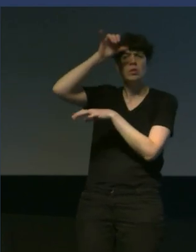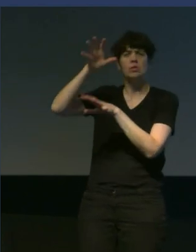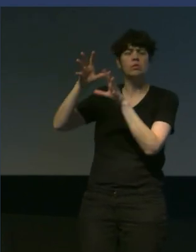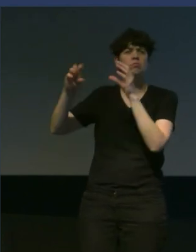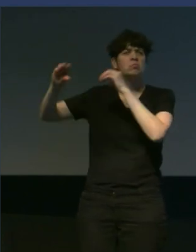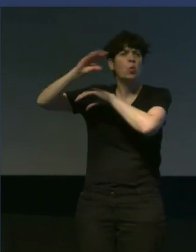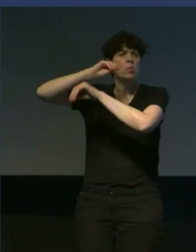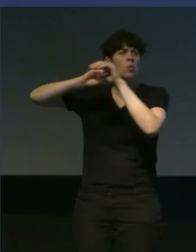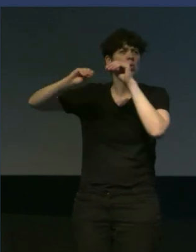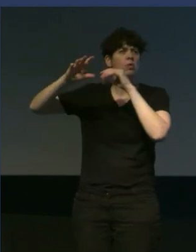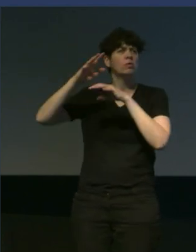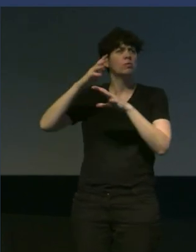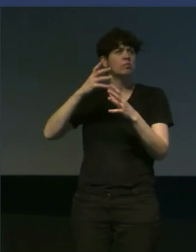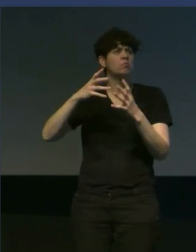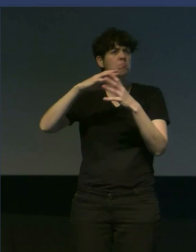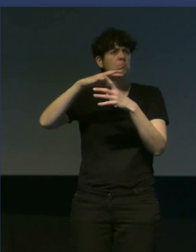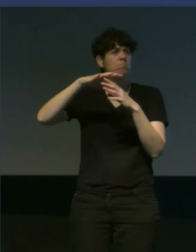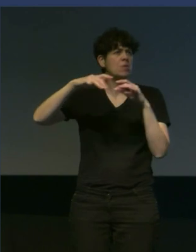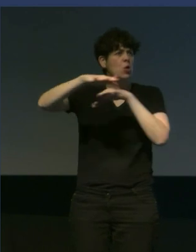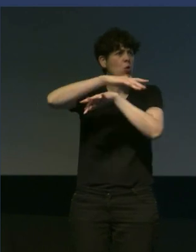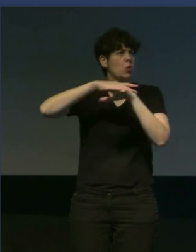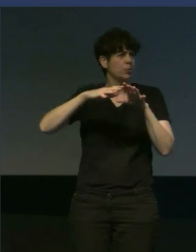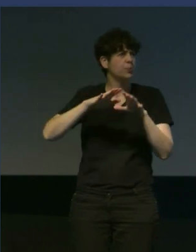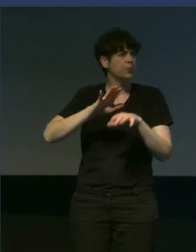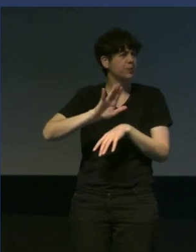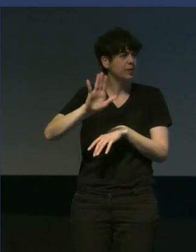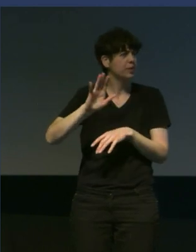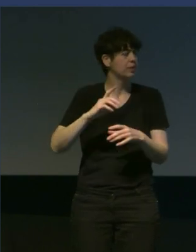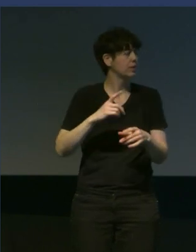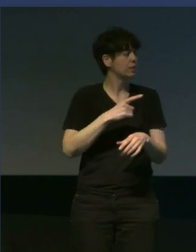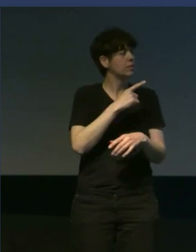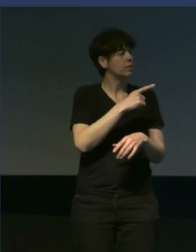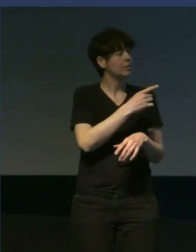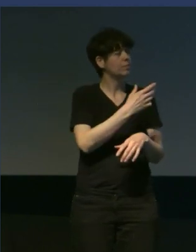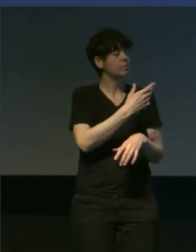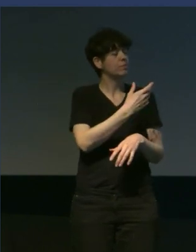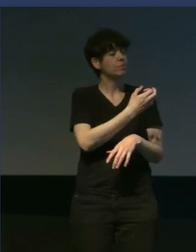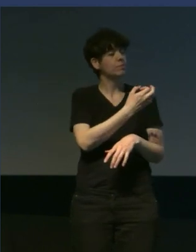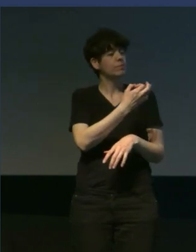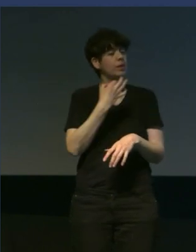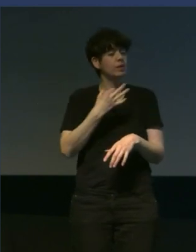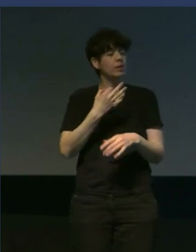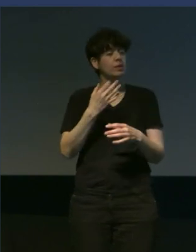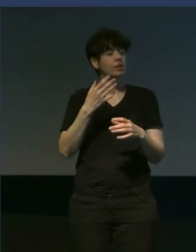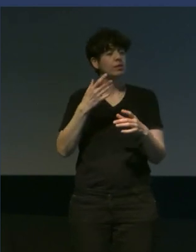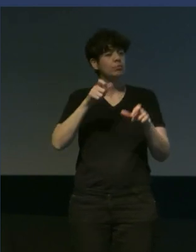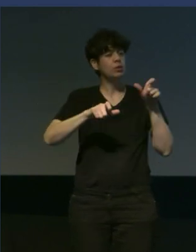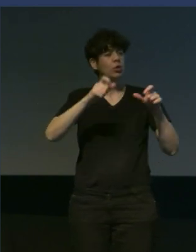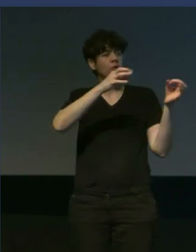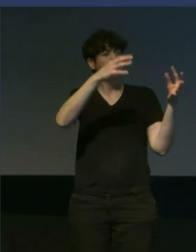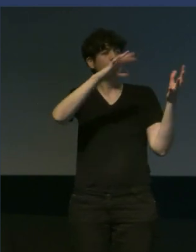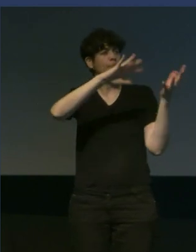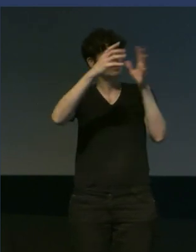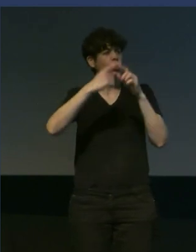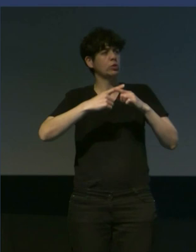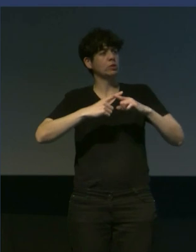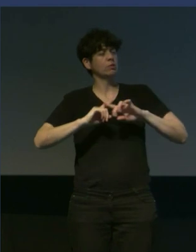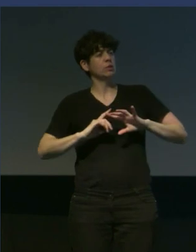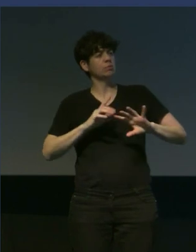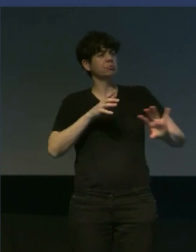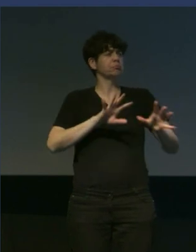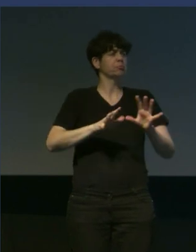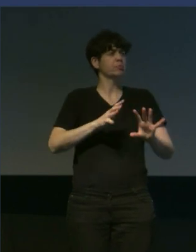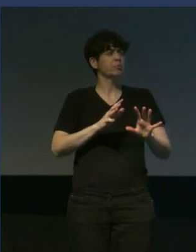complotisme dans ce milieu-là. Mais vous nous avez présenté les climato-sceptiques un peu comme justement une